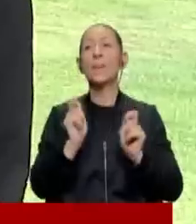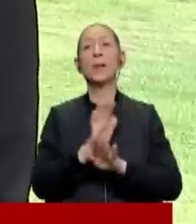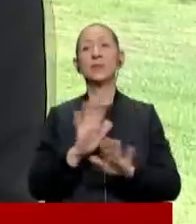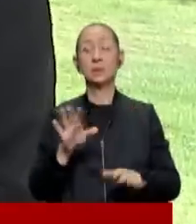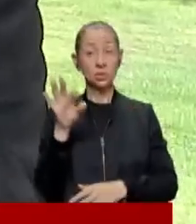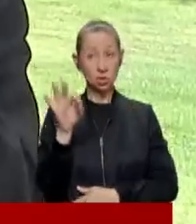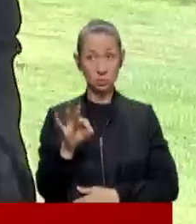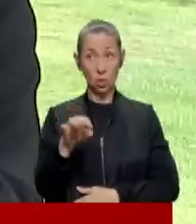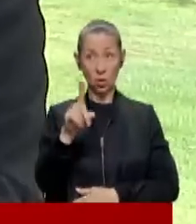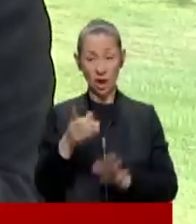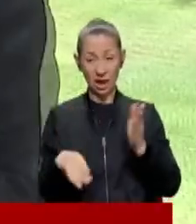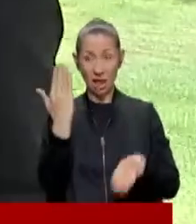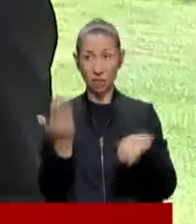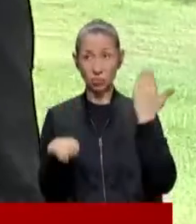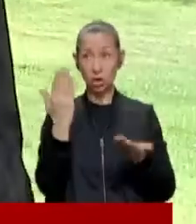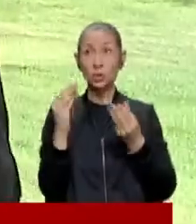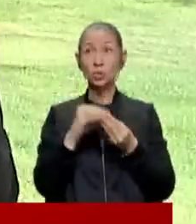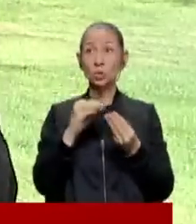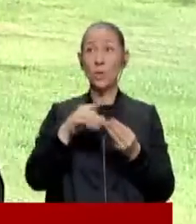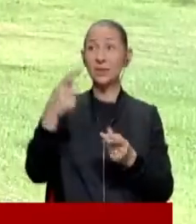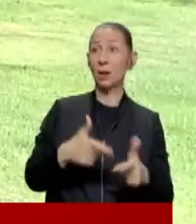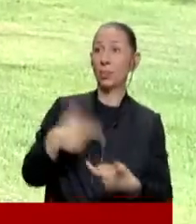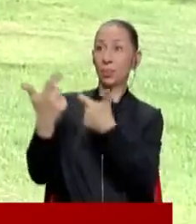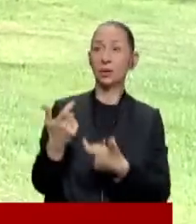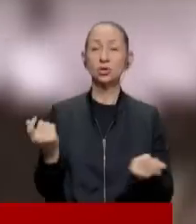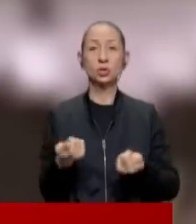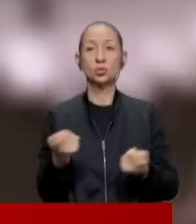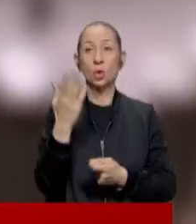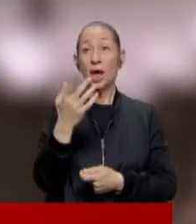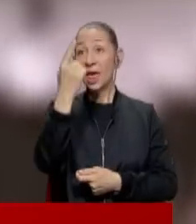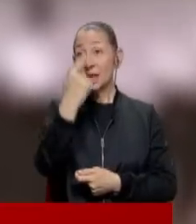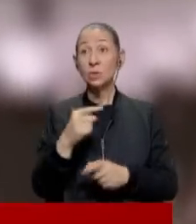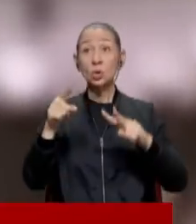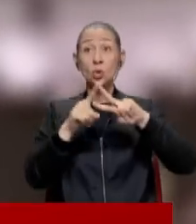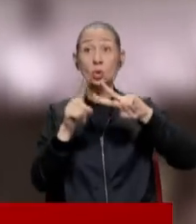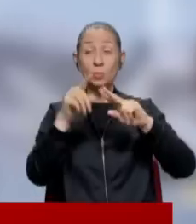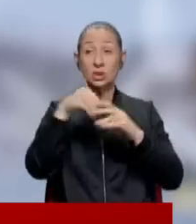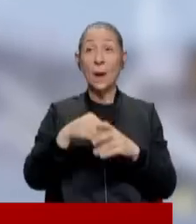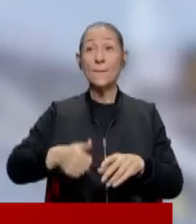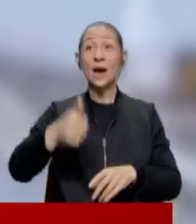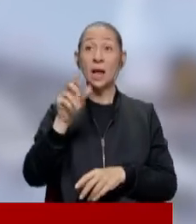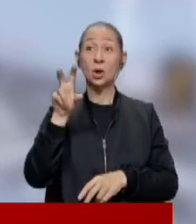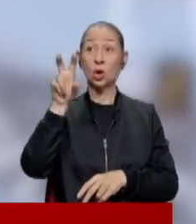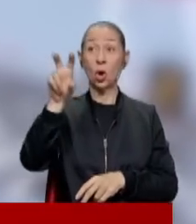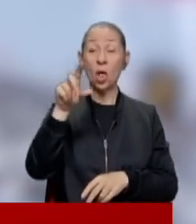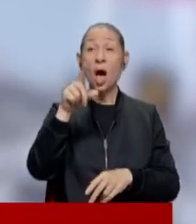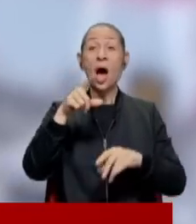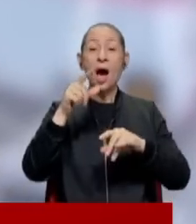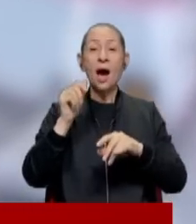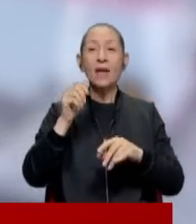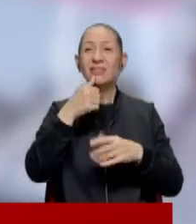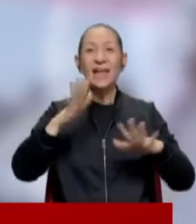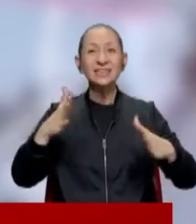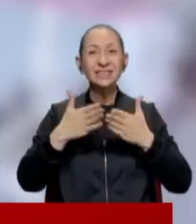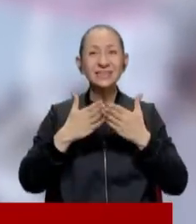Şimdi onları kaldırmışlar suçu başka taraflara yıkmaya çalışıyorlar resmi YouTube hesabında bakanlık logolu videoda Harp Okulu